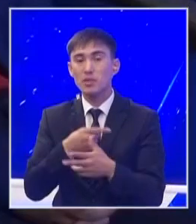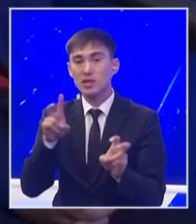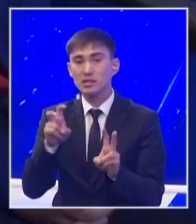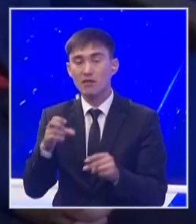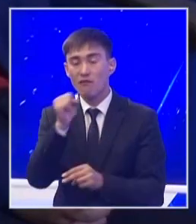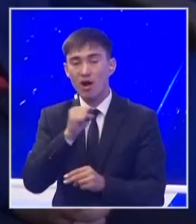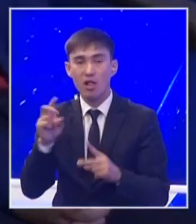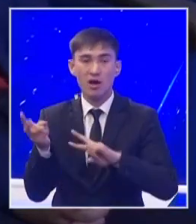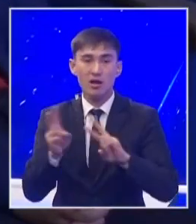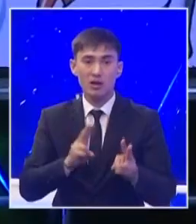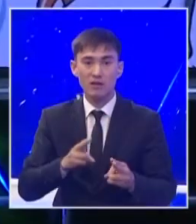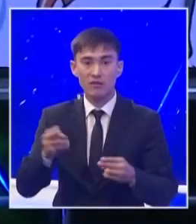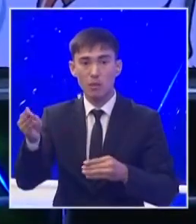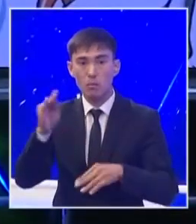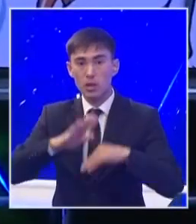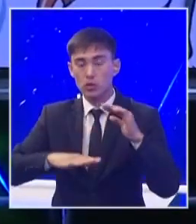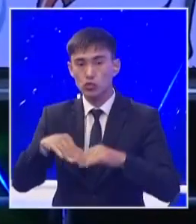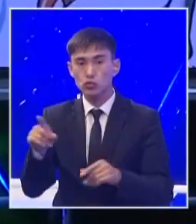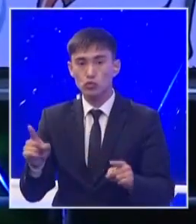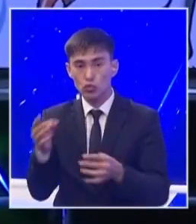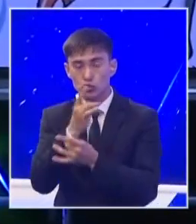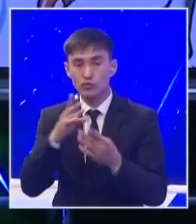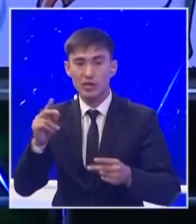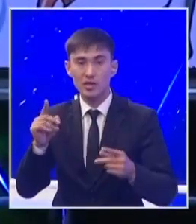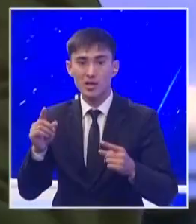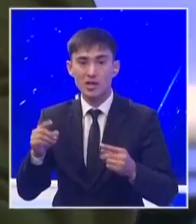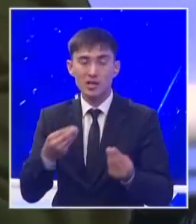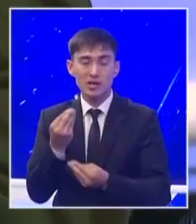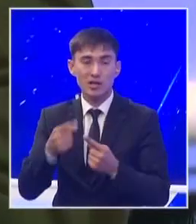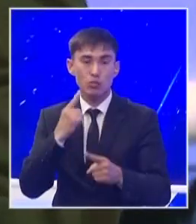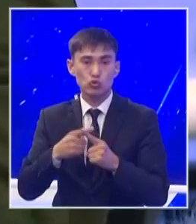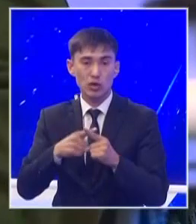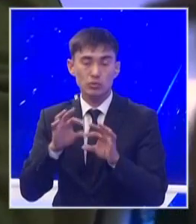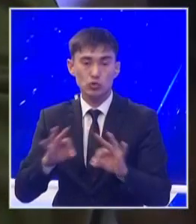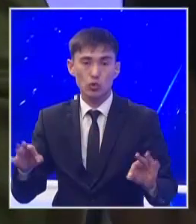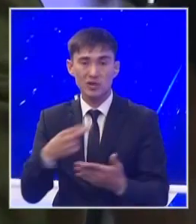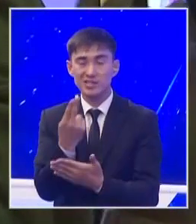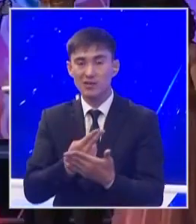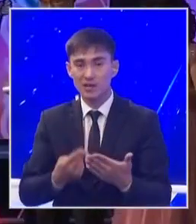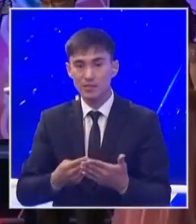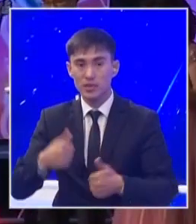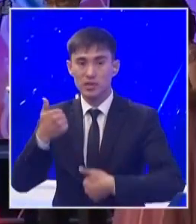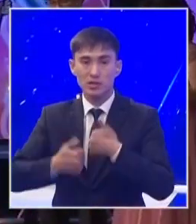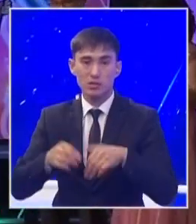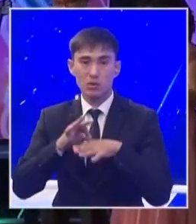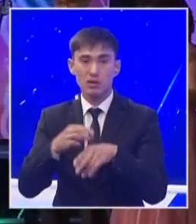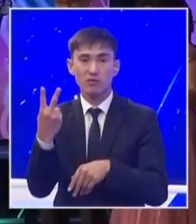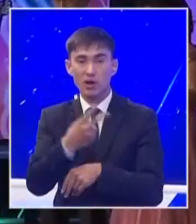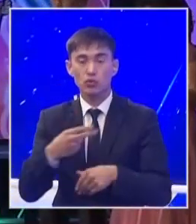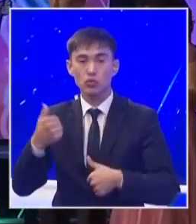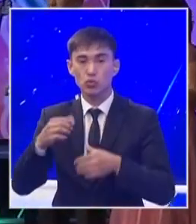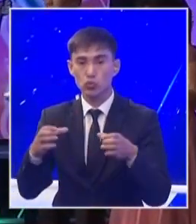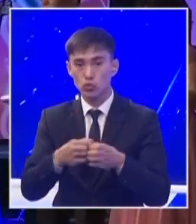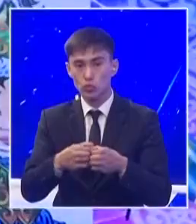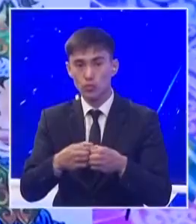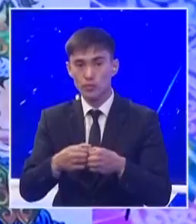вокал, хореография, прикладное искусство, игра на музыкальном инструменте и рисование. Отметим, само состязание проходило в 2 тура. Первый